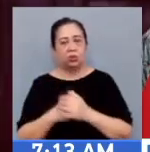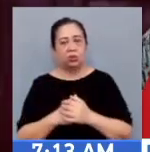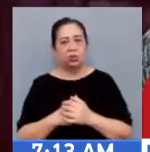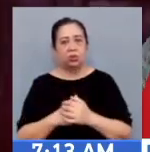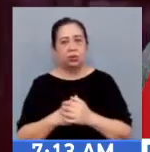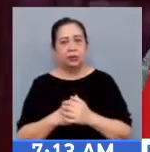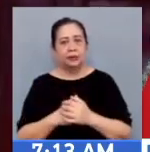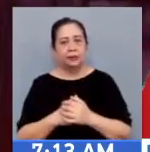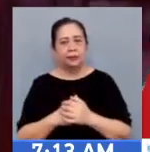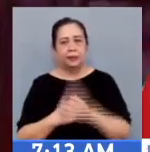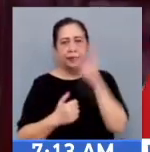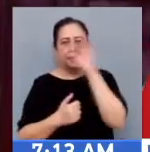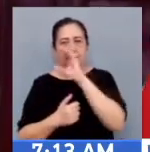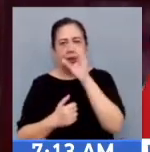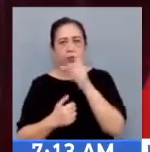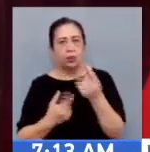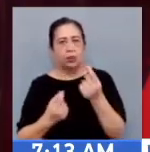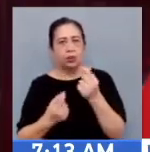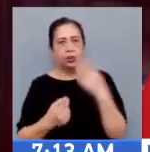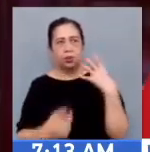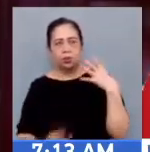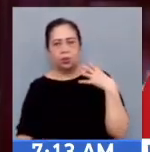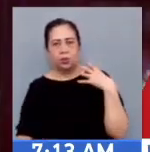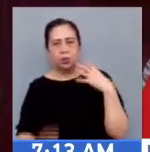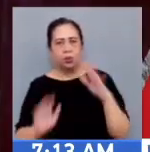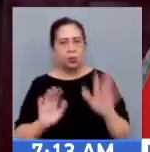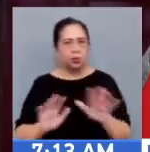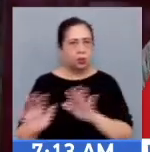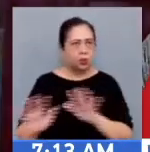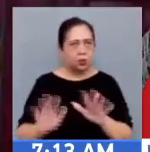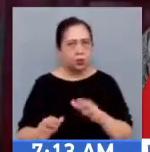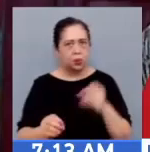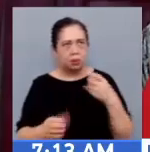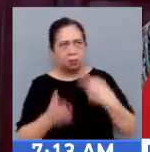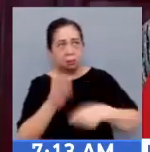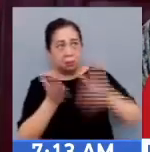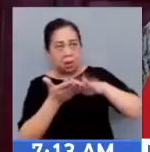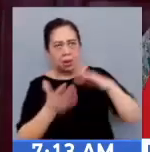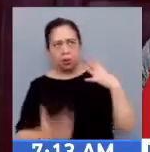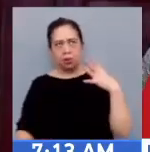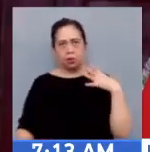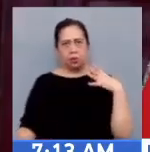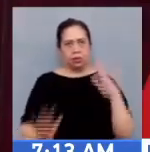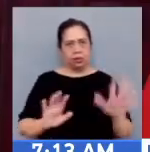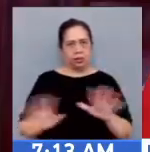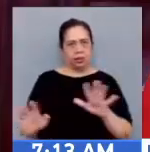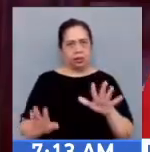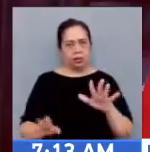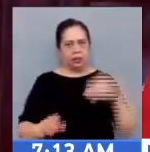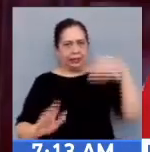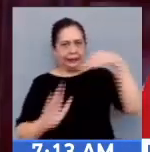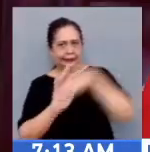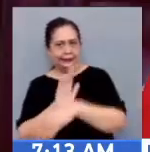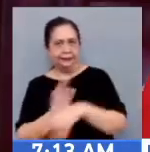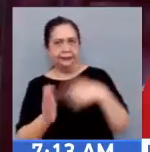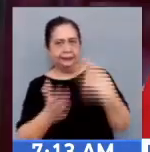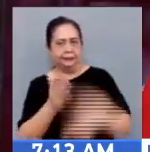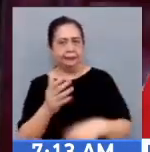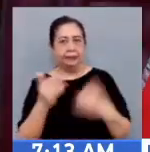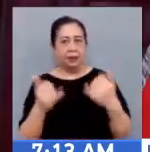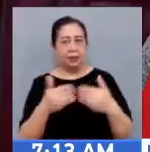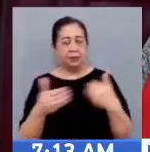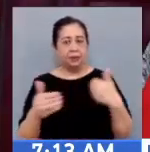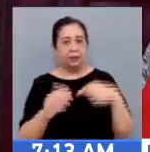umano muna sila. Nagpapabaga, nagpapahumpa ng presyo. Inaantay na yung ibagsak talaga yung presyo. Ngayon, bago ibagsak na yung